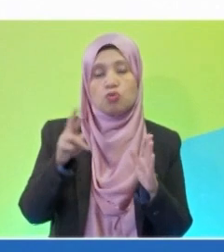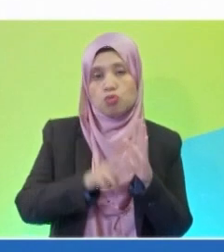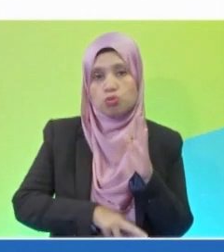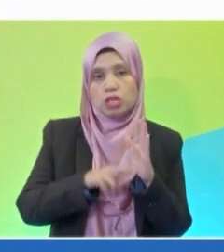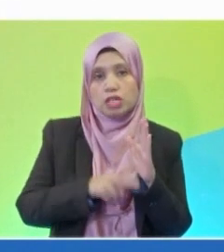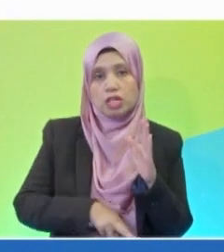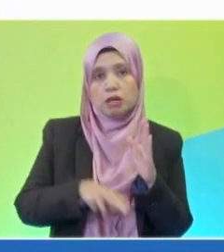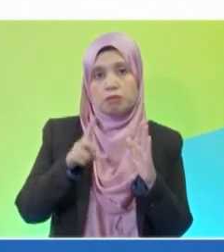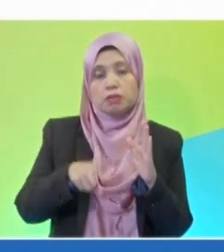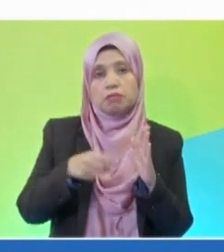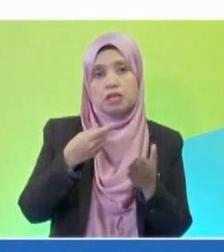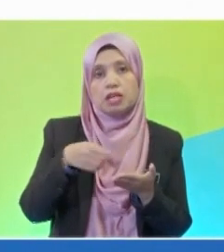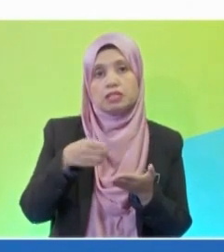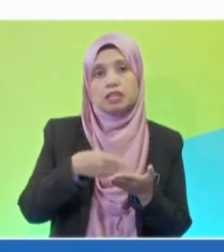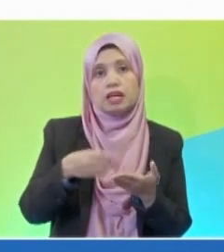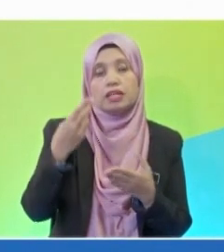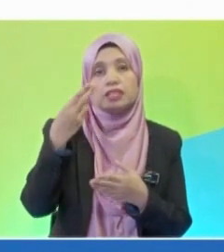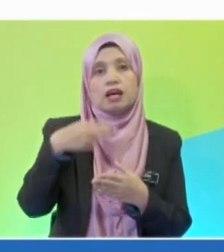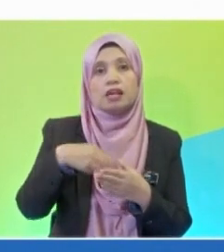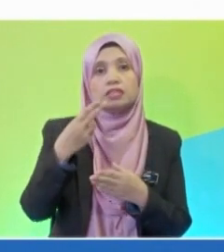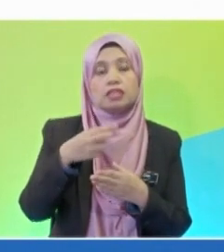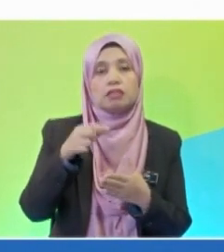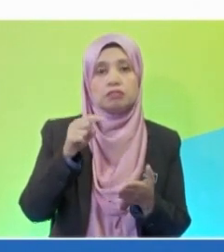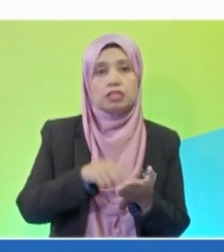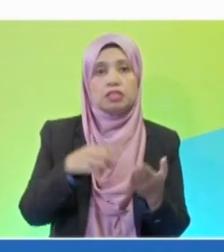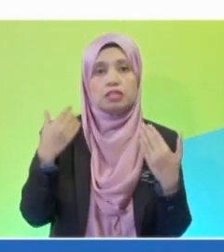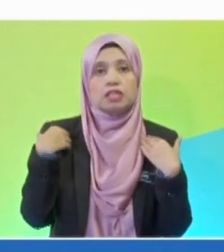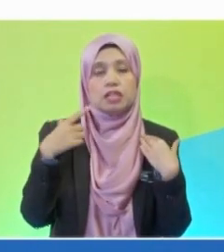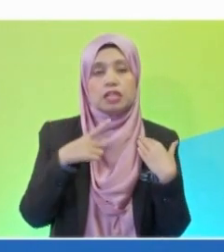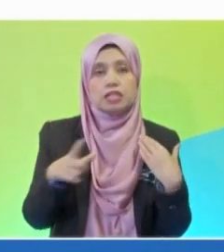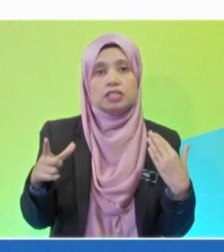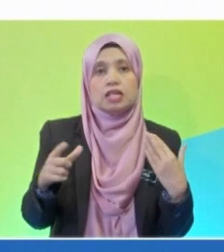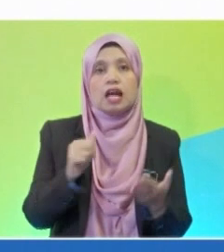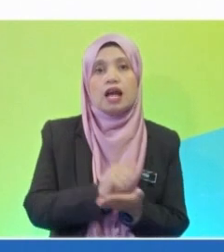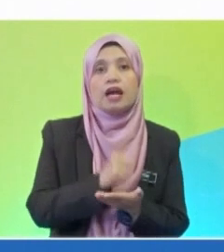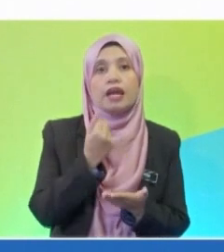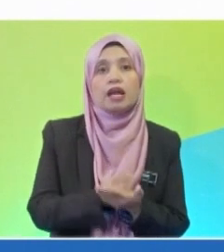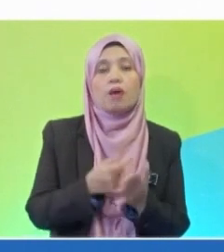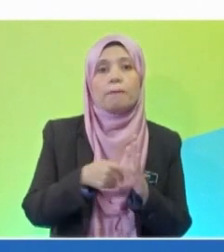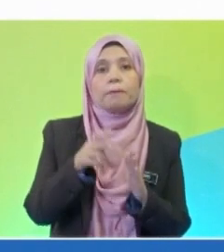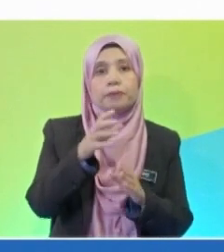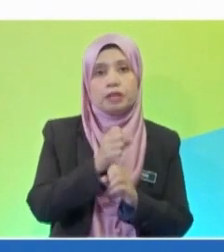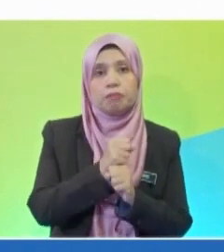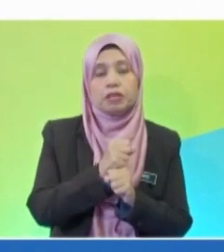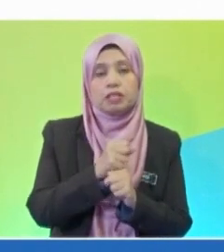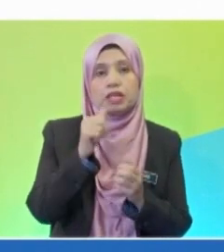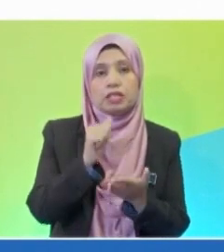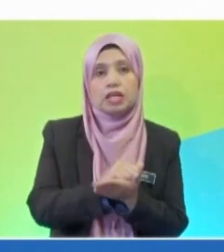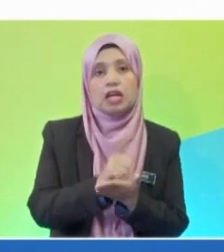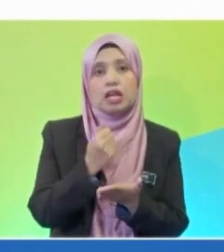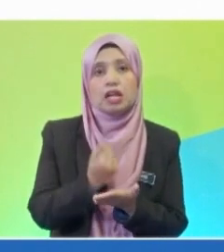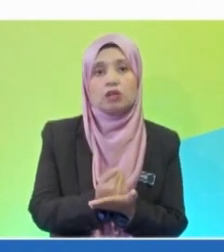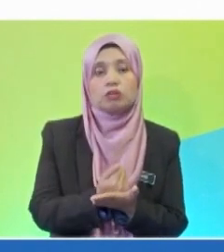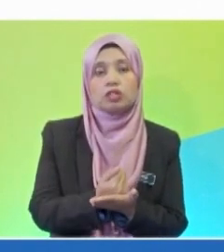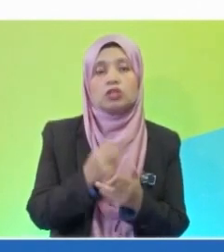biasa perbelanjaan hasil. Ini adalah akaun pendapatan dan perbelanjaan penyata kedudukan keuangan. Di